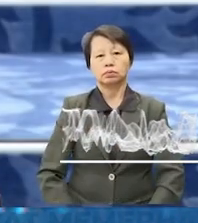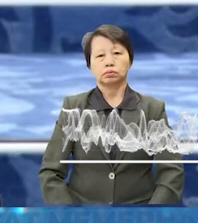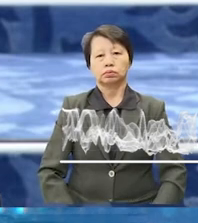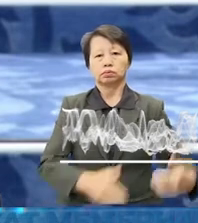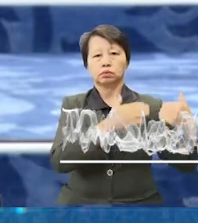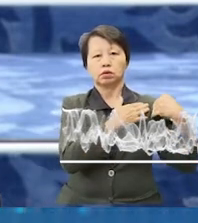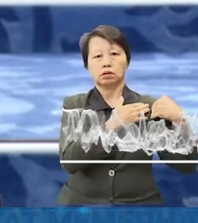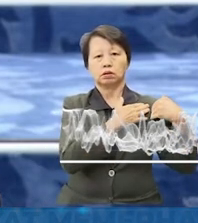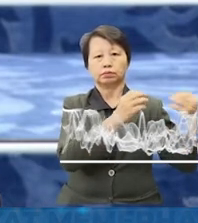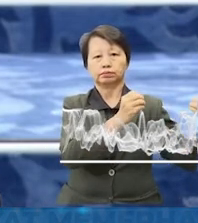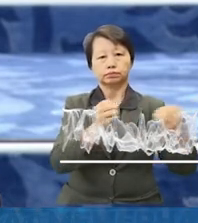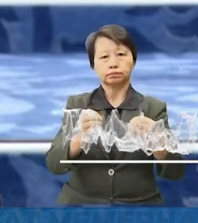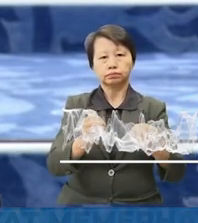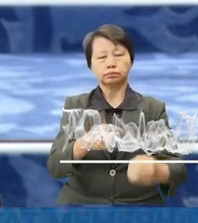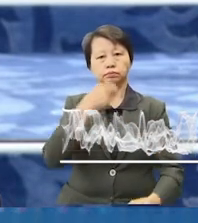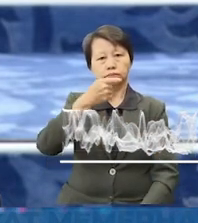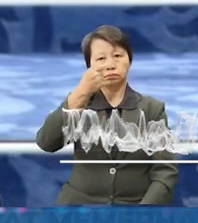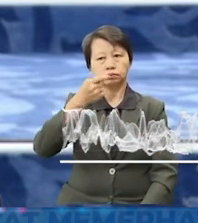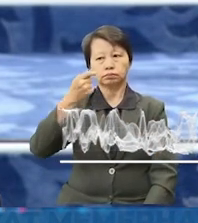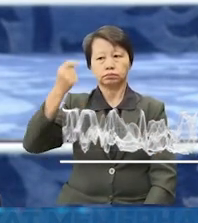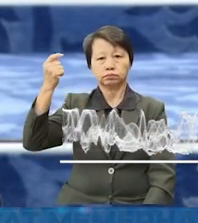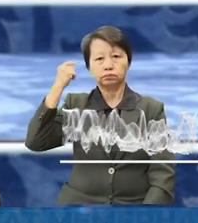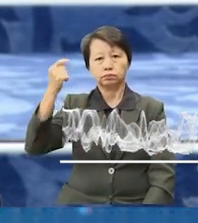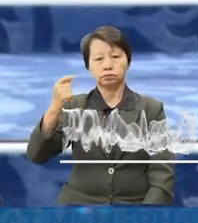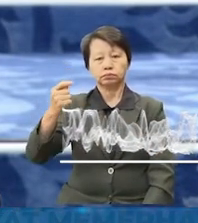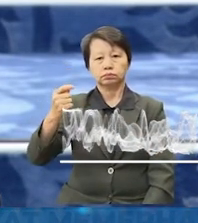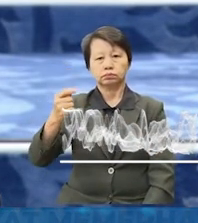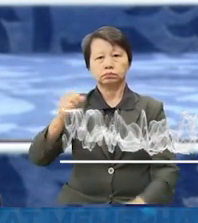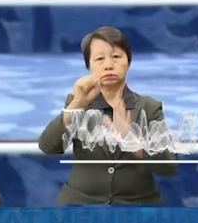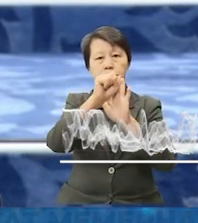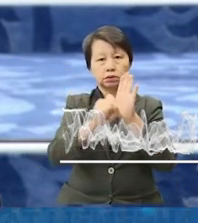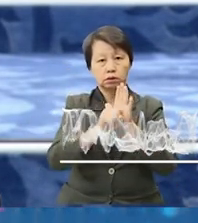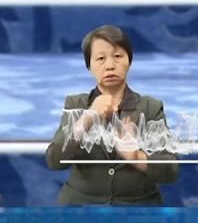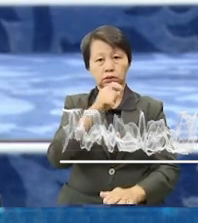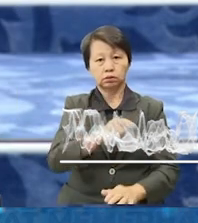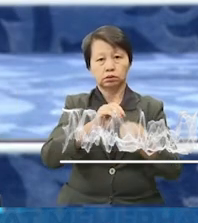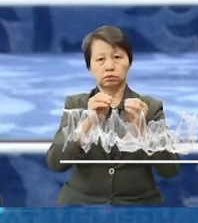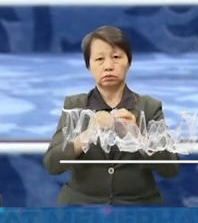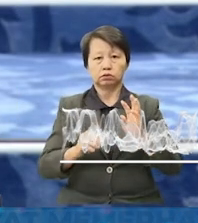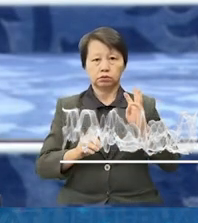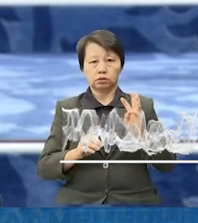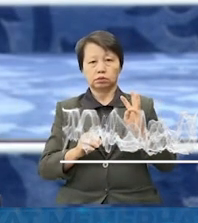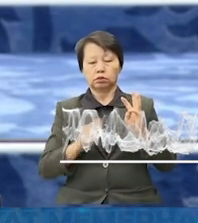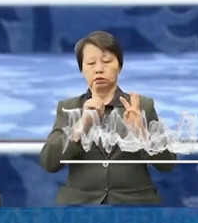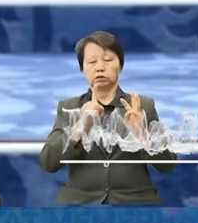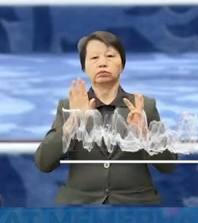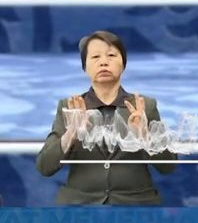tanggungjawab penganjur yang saya sebut tadi, syarahnya adalah perkara